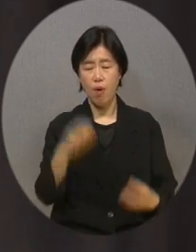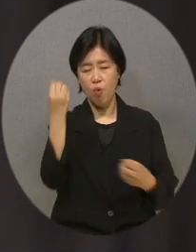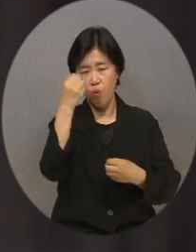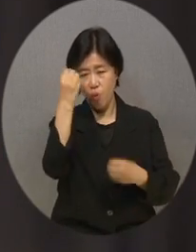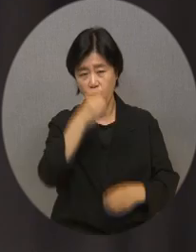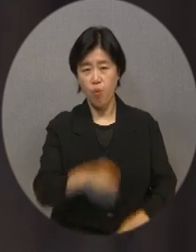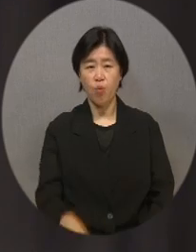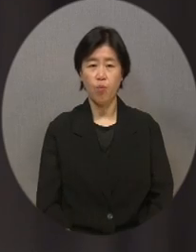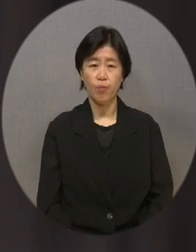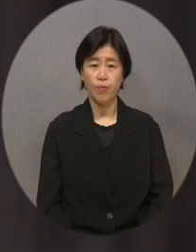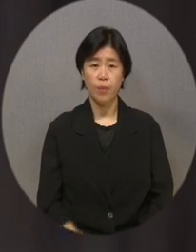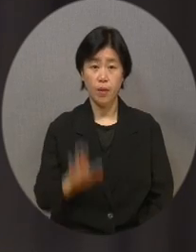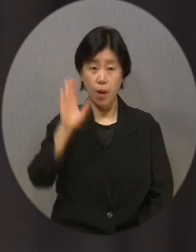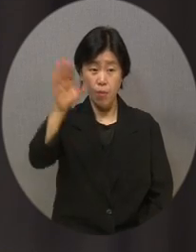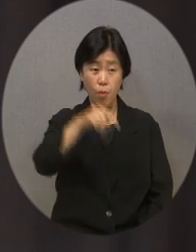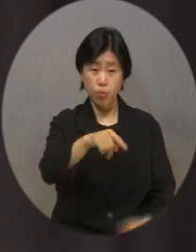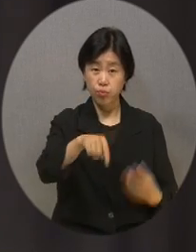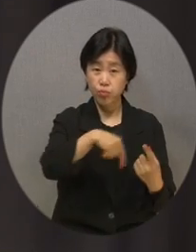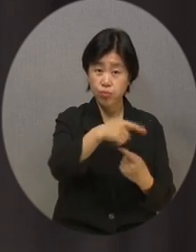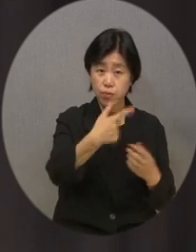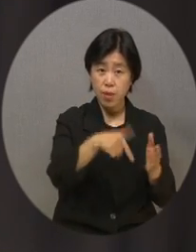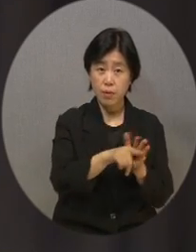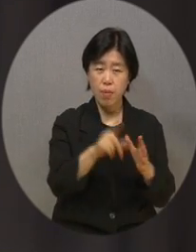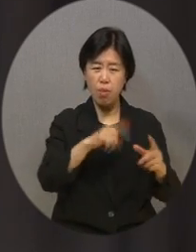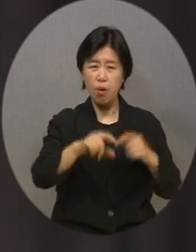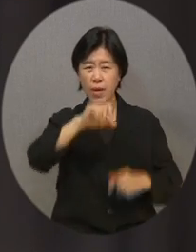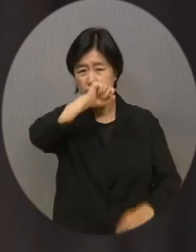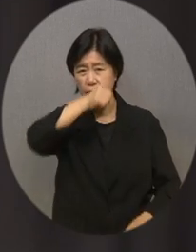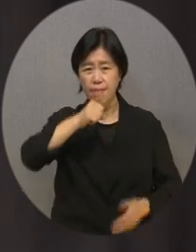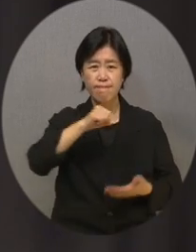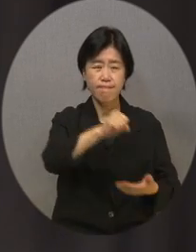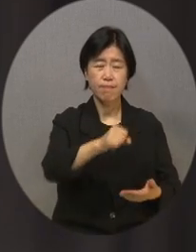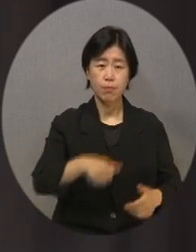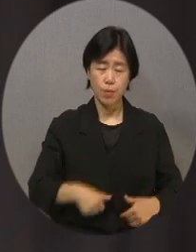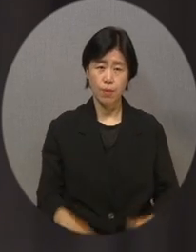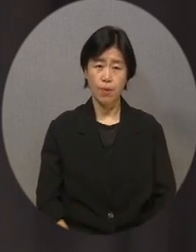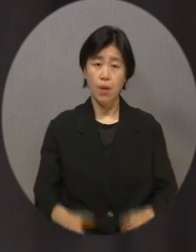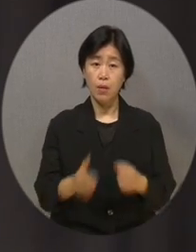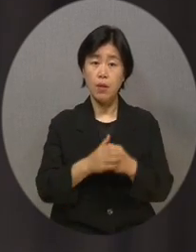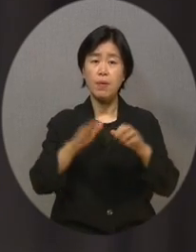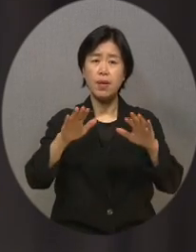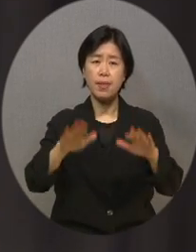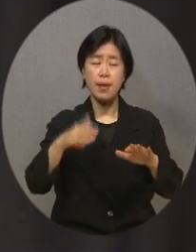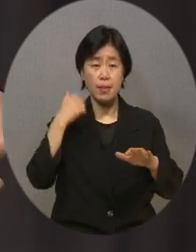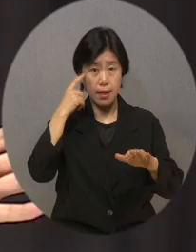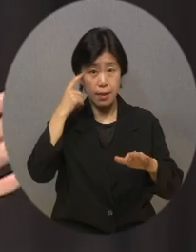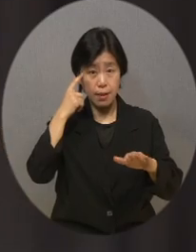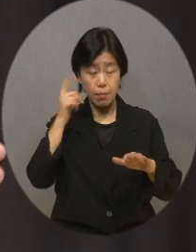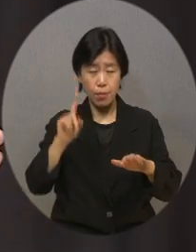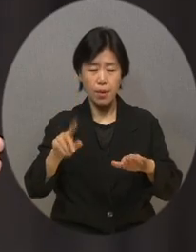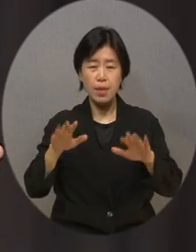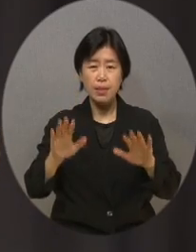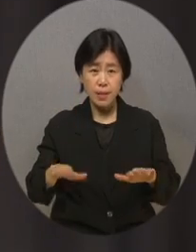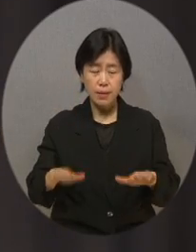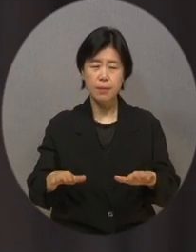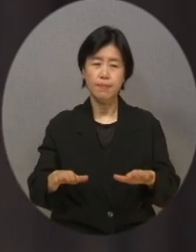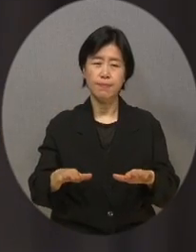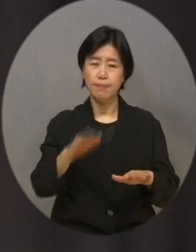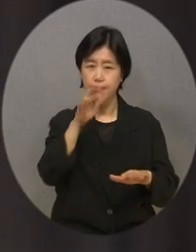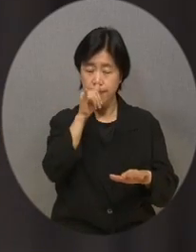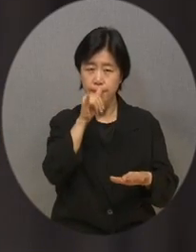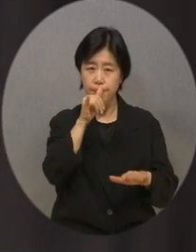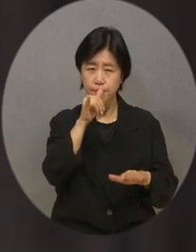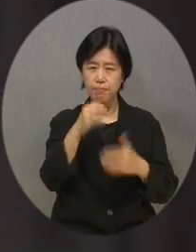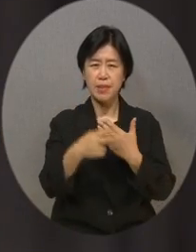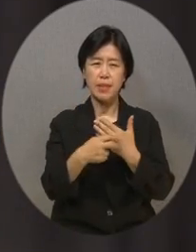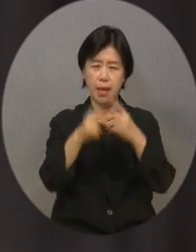또 앞으로 유지해야 될 문제가 있는 것이고 예. 그래서 지금 있는 의대, 지금 있는 병원, 지금의 또 지역 경기 북부 지역도